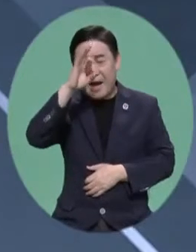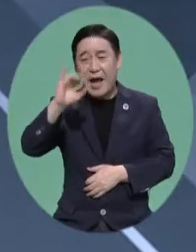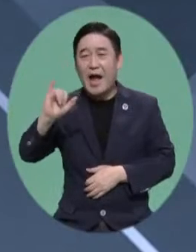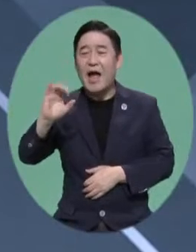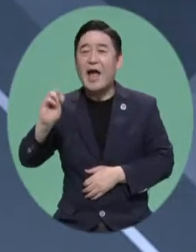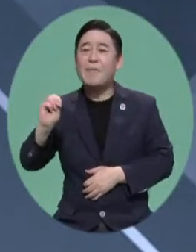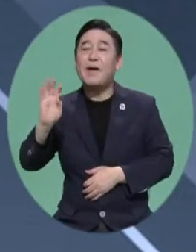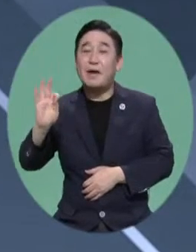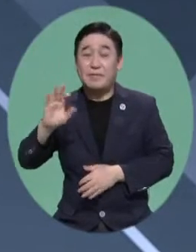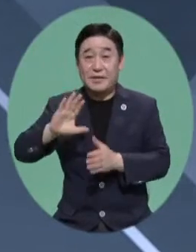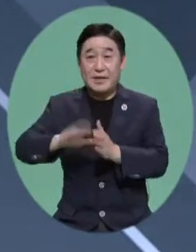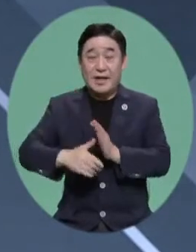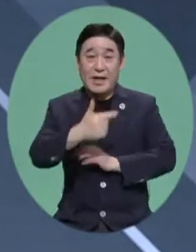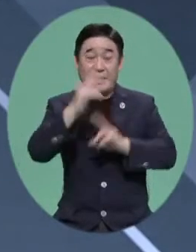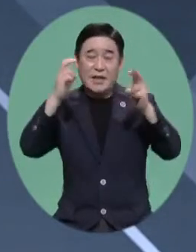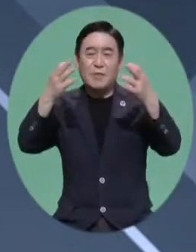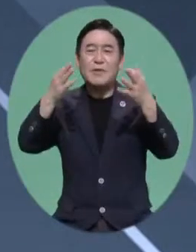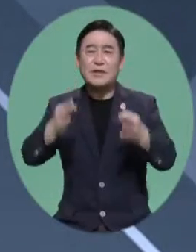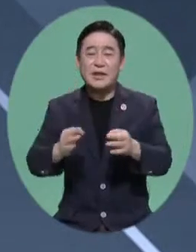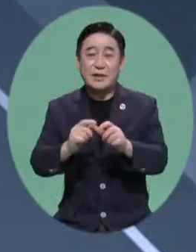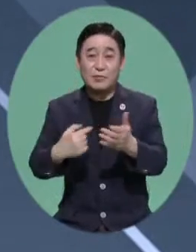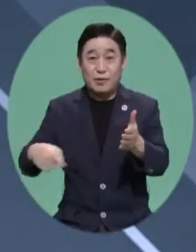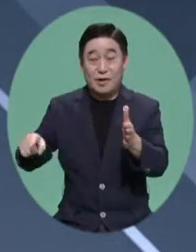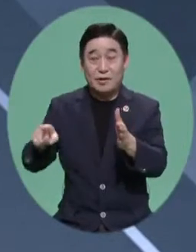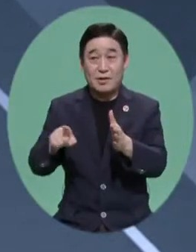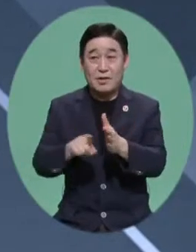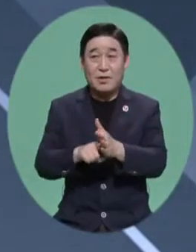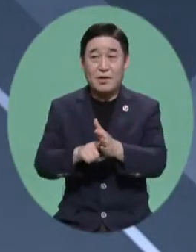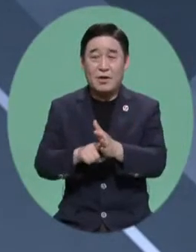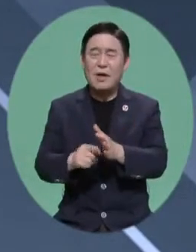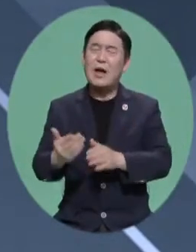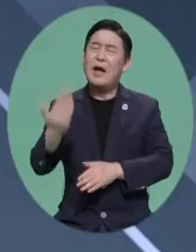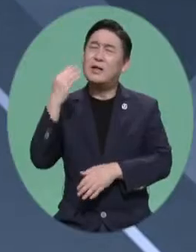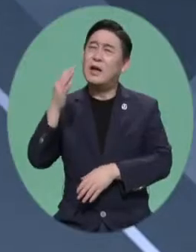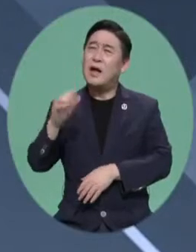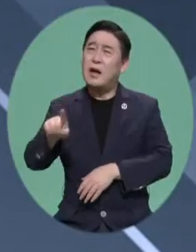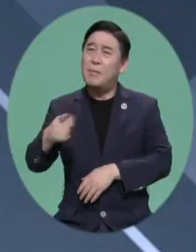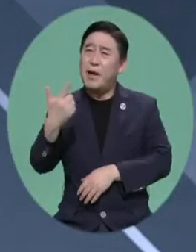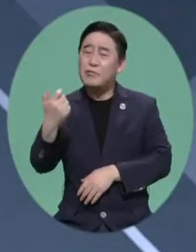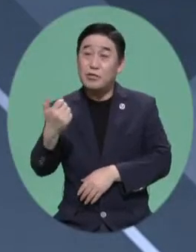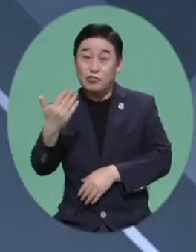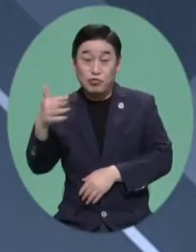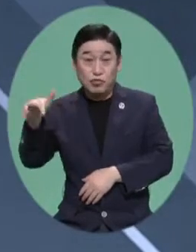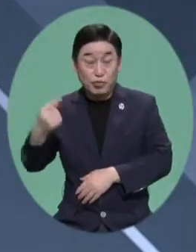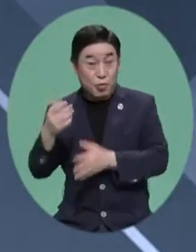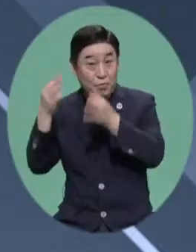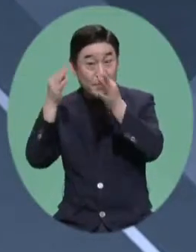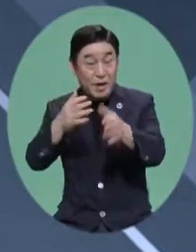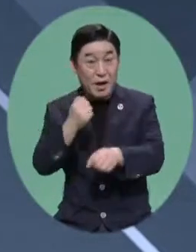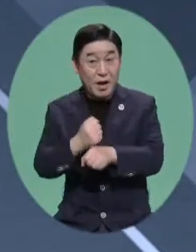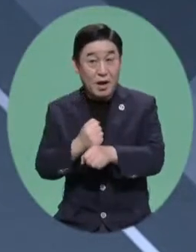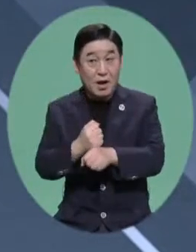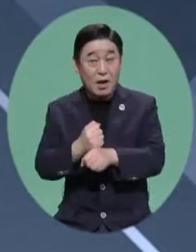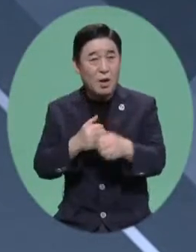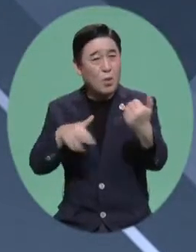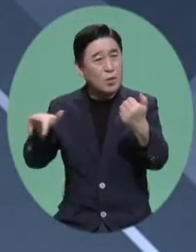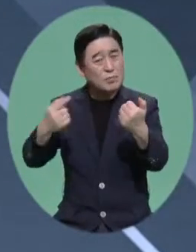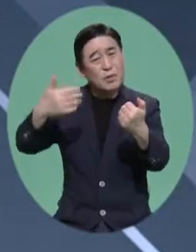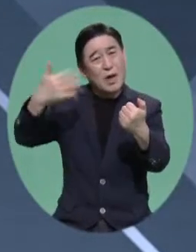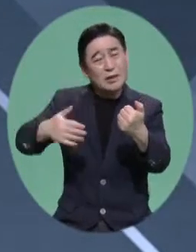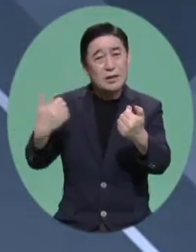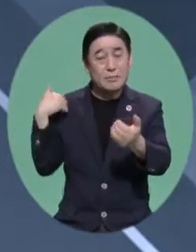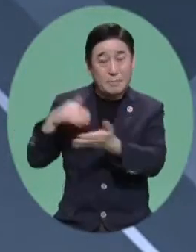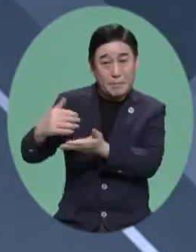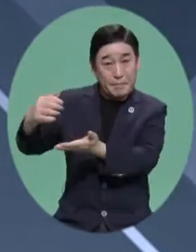대기업과 그 다음에 은행들 위해서 우리가 그때 돈으로 169 조원을 지 줄였습니다 아직도 50조원 한수 하지 못했는데